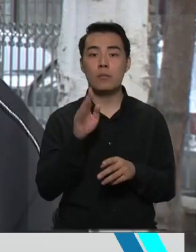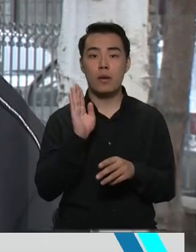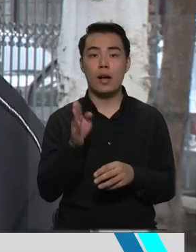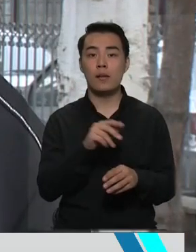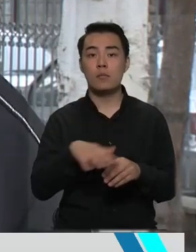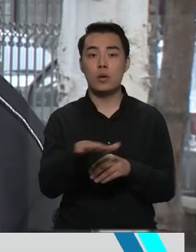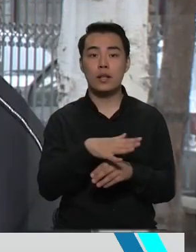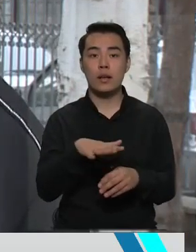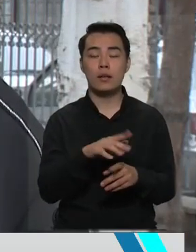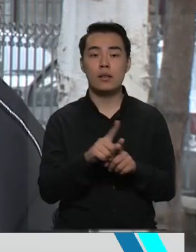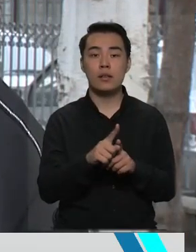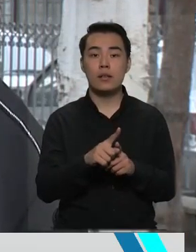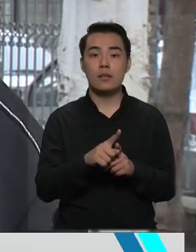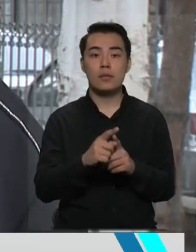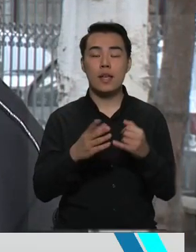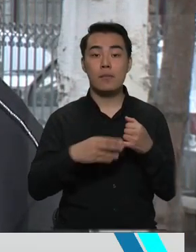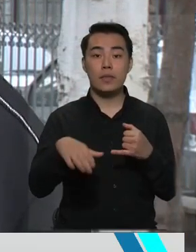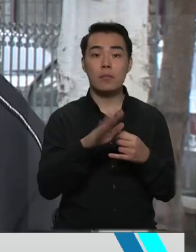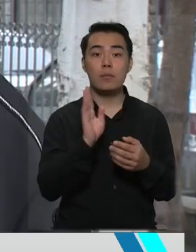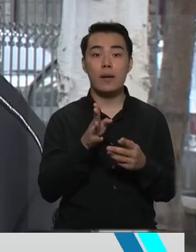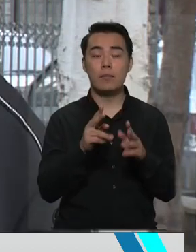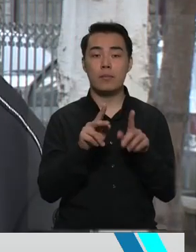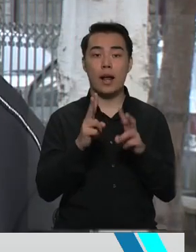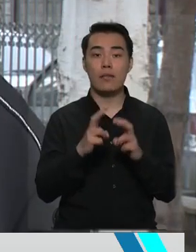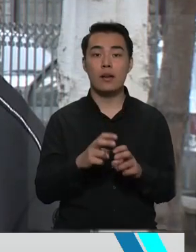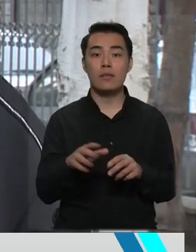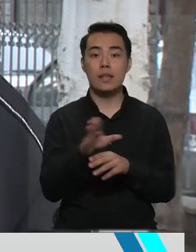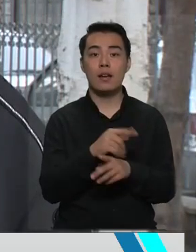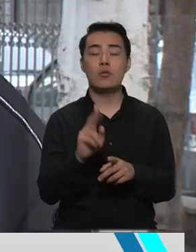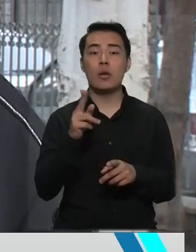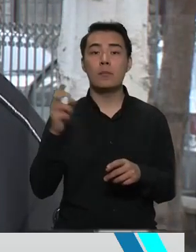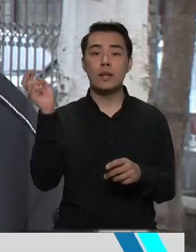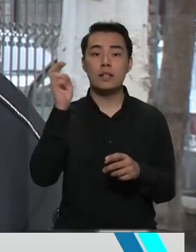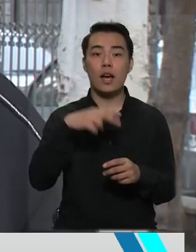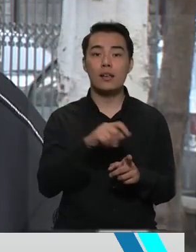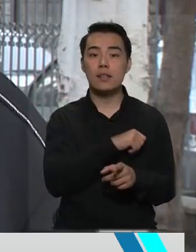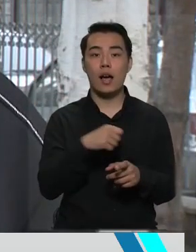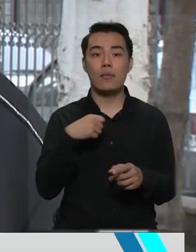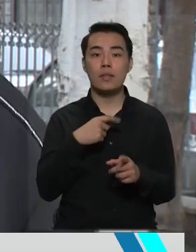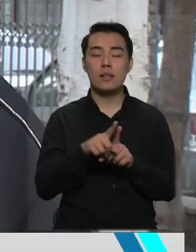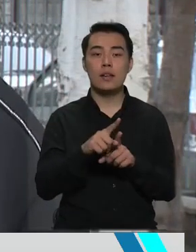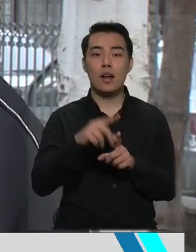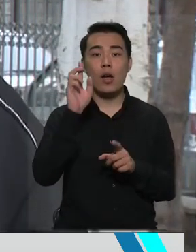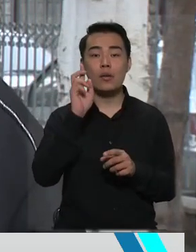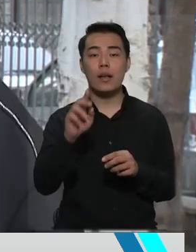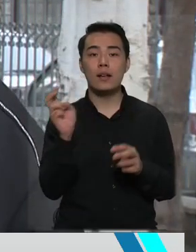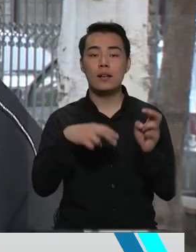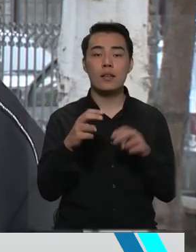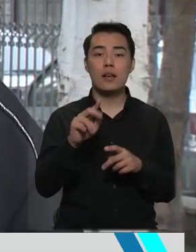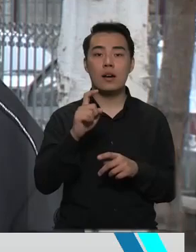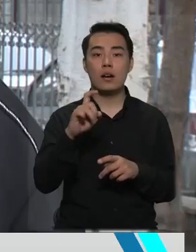контингент декретированным контингентом являются все приезжающие из неблагополучных стран по холере